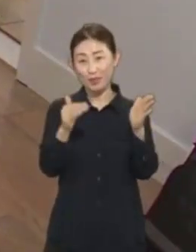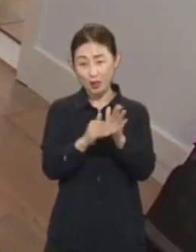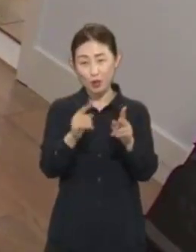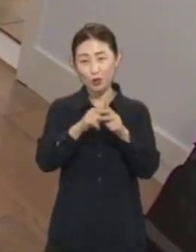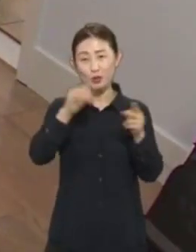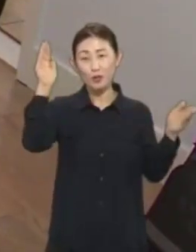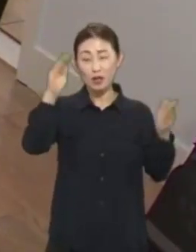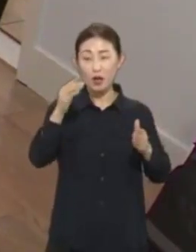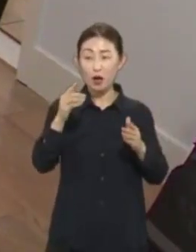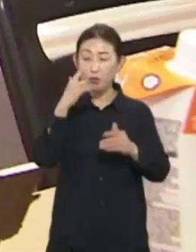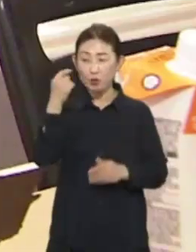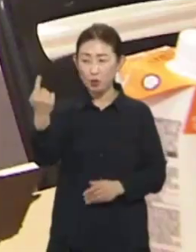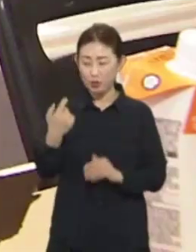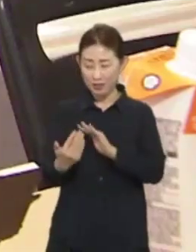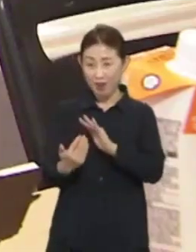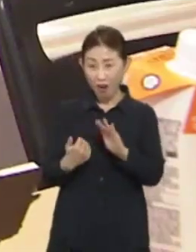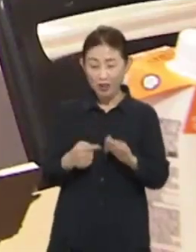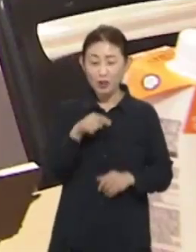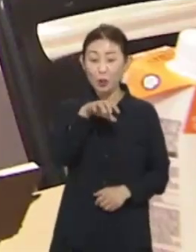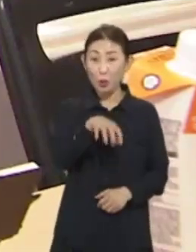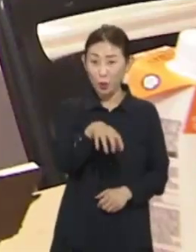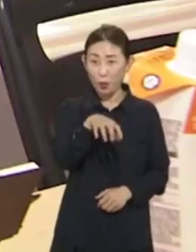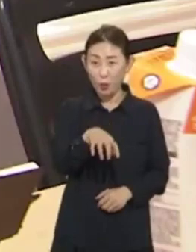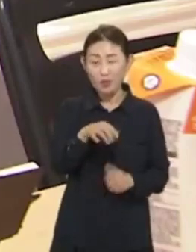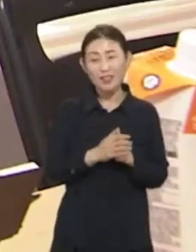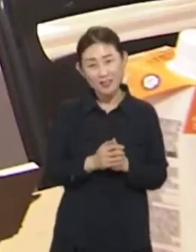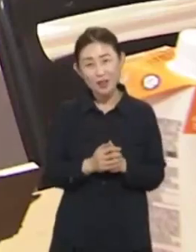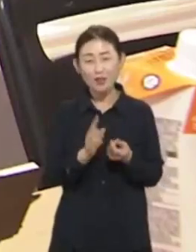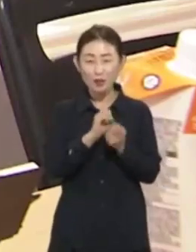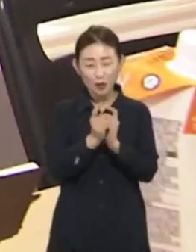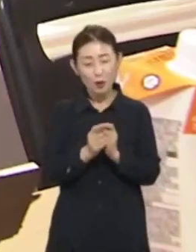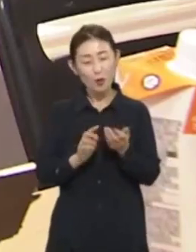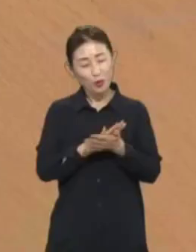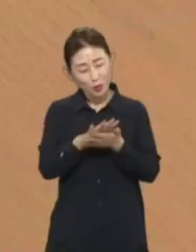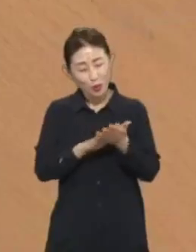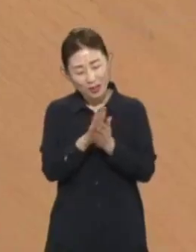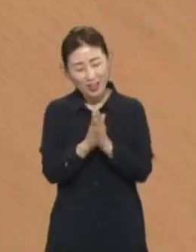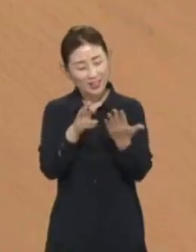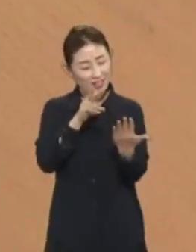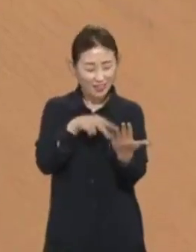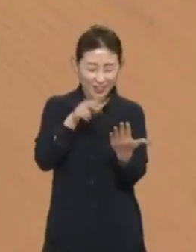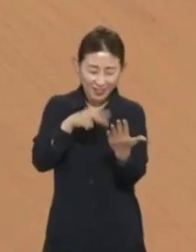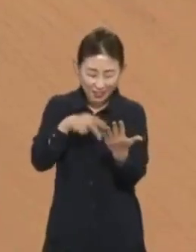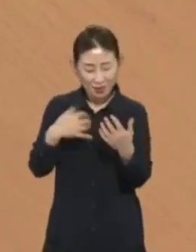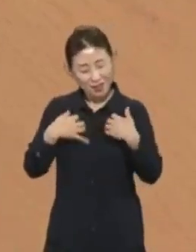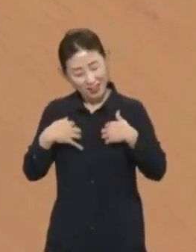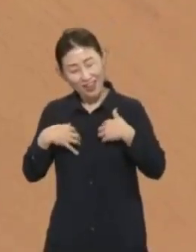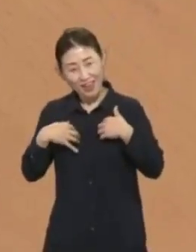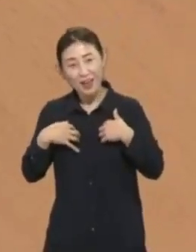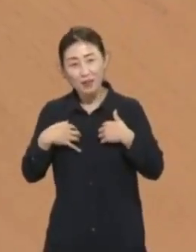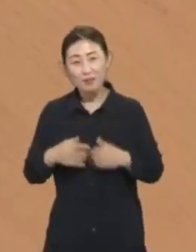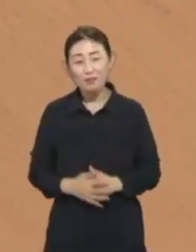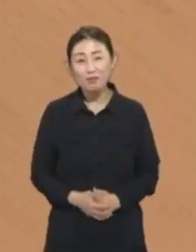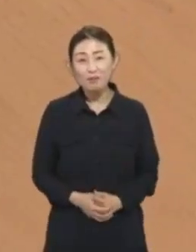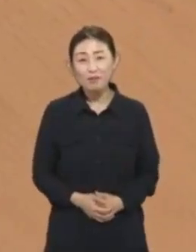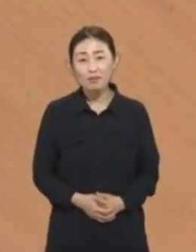초등학생들은 부모님이 오시기 전까지 이 거점 온돌방에서 보드게임을 하고 책을 읽는 등 또래 친구들과 함께 시간을